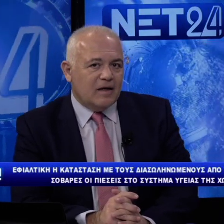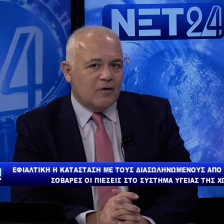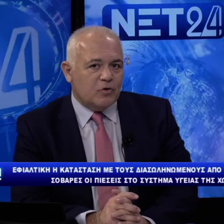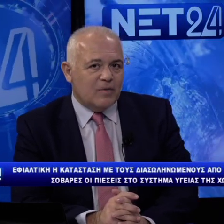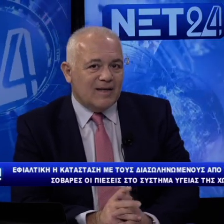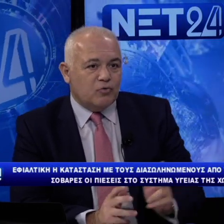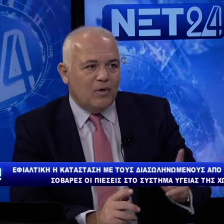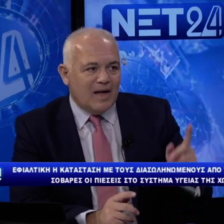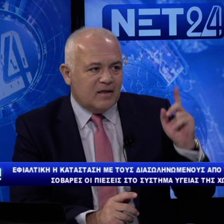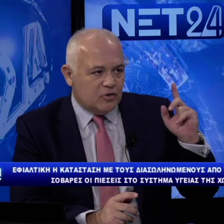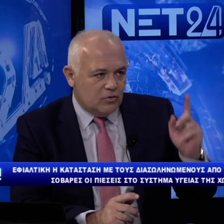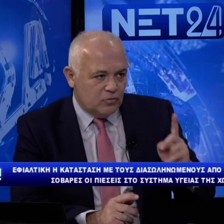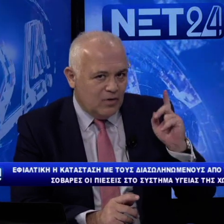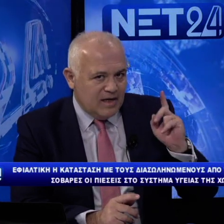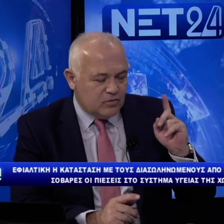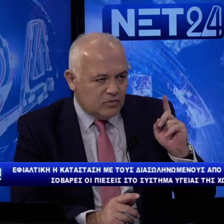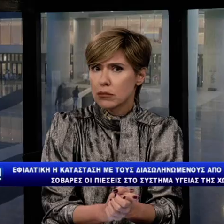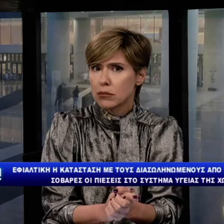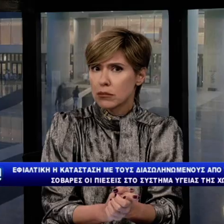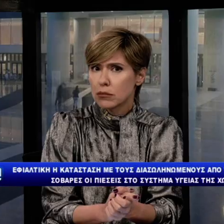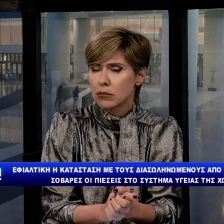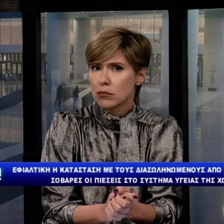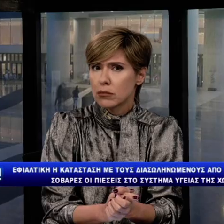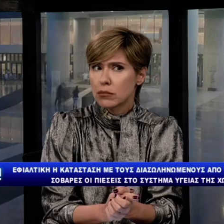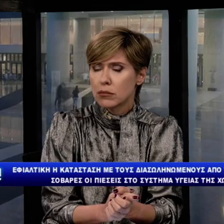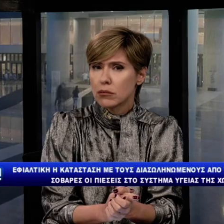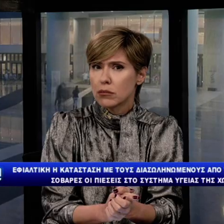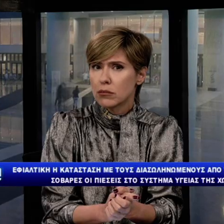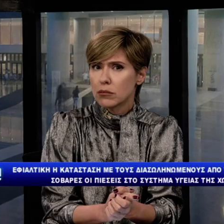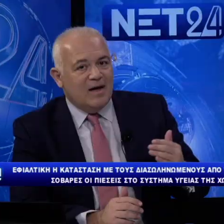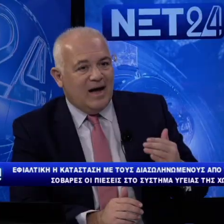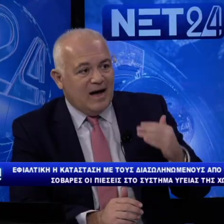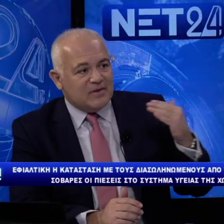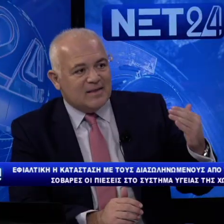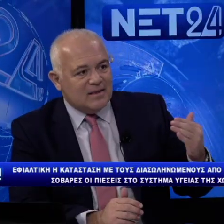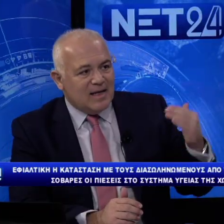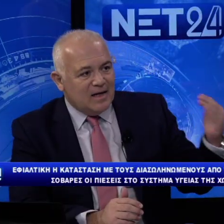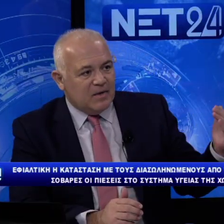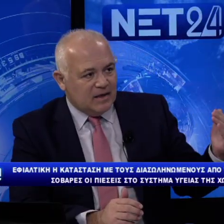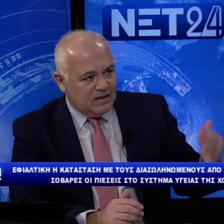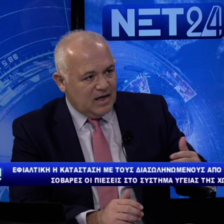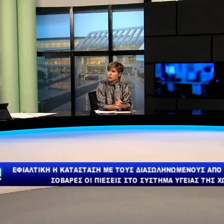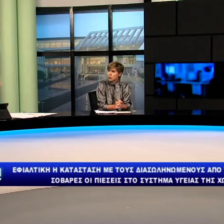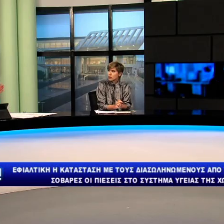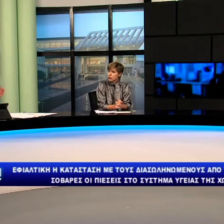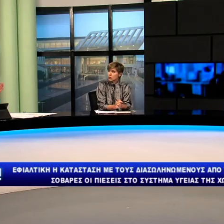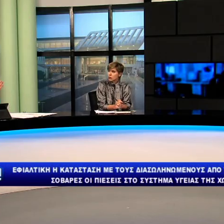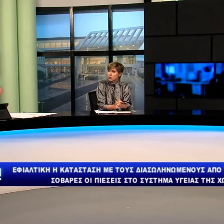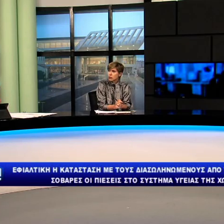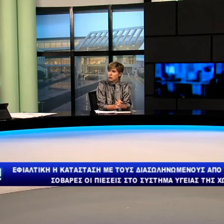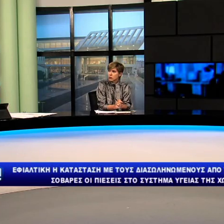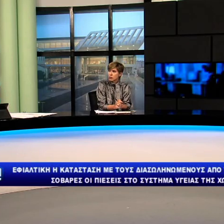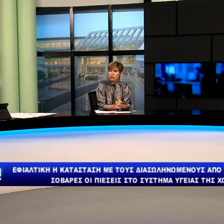τα ενεργά κρούσματα τουλάχιστον στην Αττική μπορεί να είναι 60.000 και βλέπουν αύξηση στα λήματα. Κάνουν